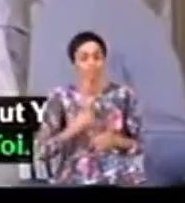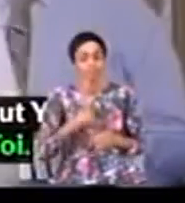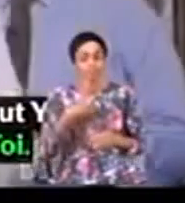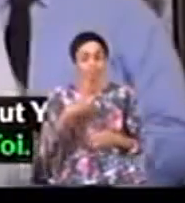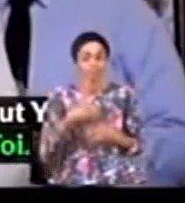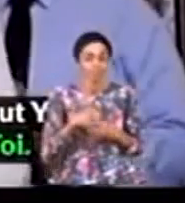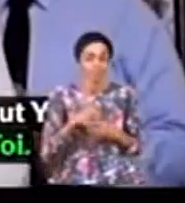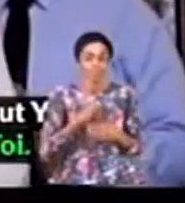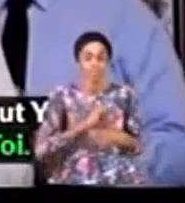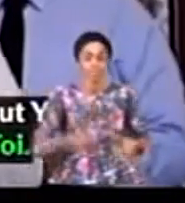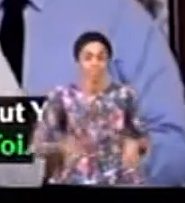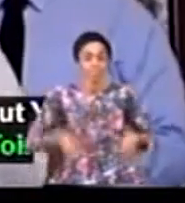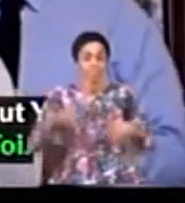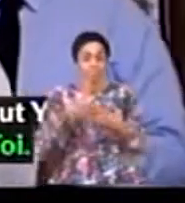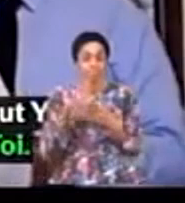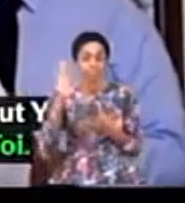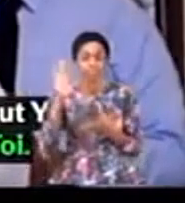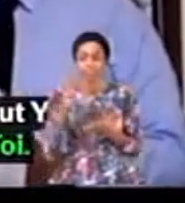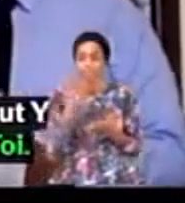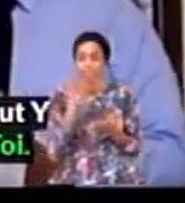عبيرك عايش في